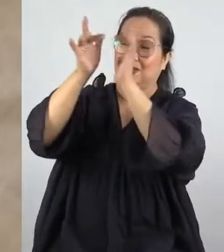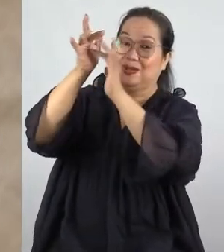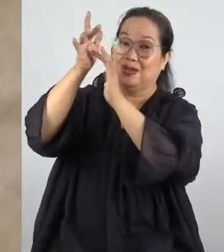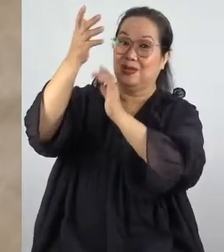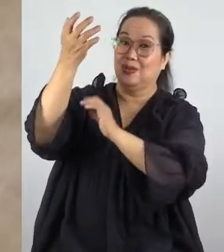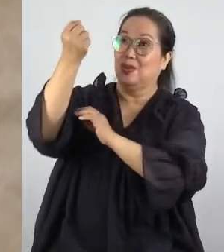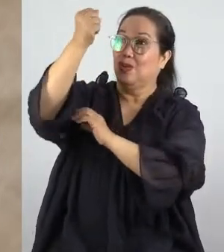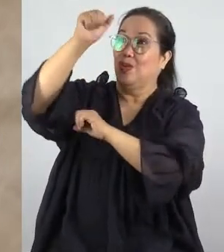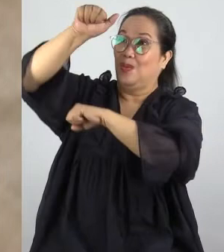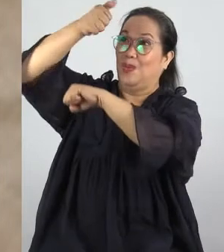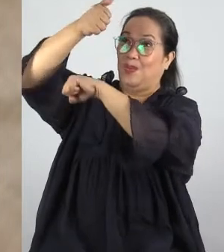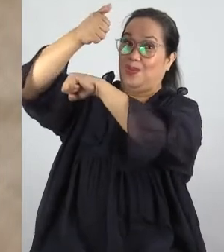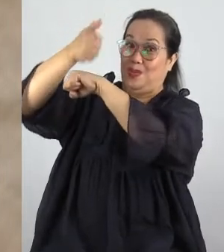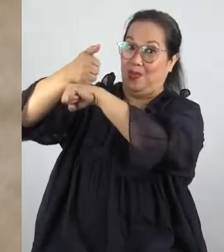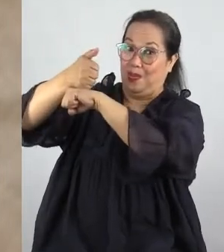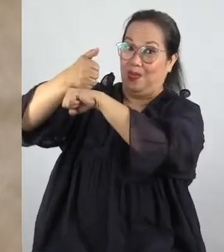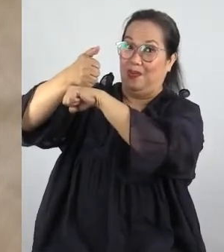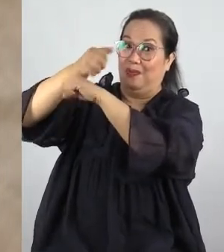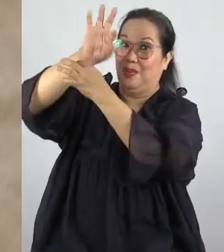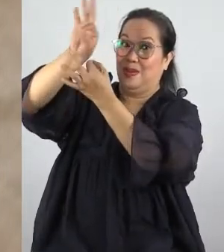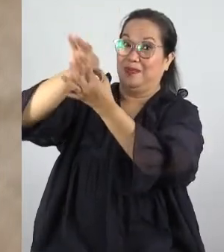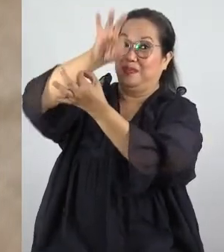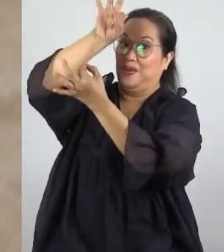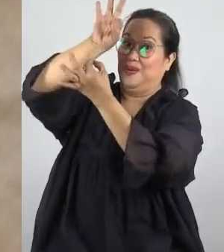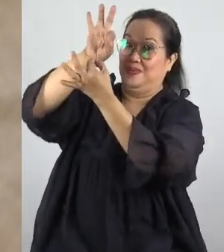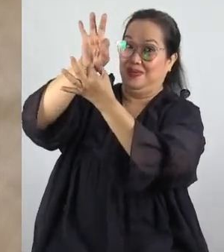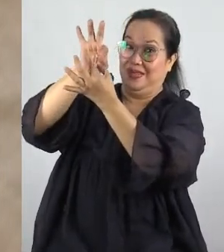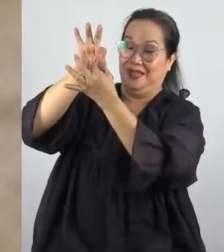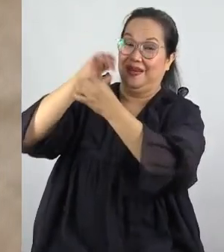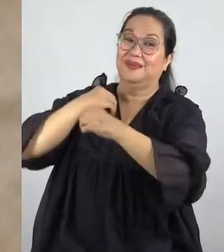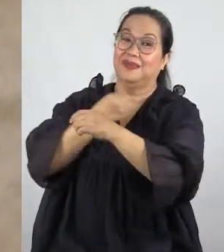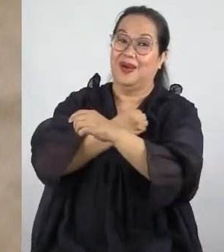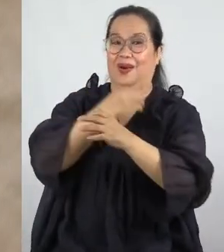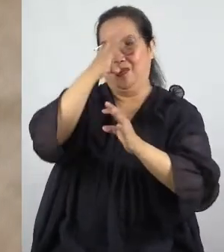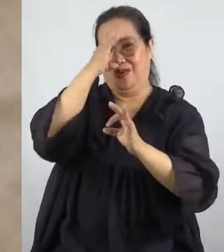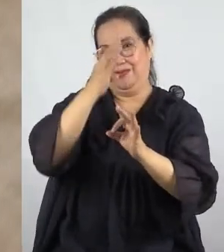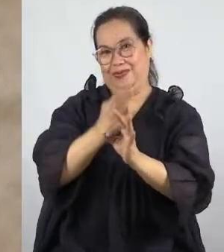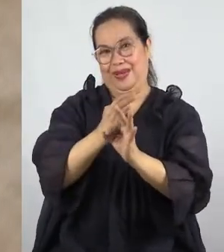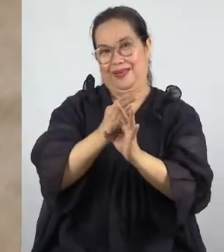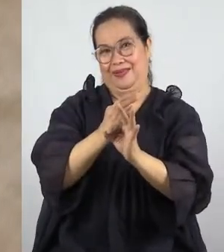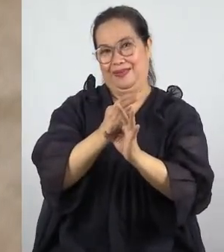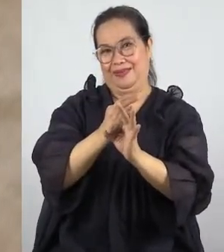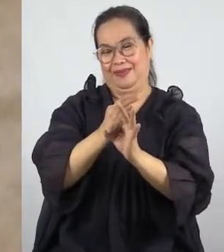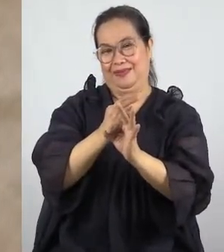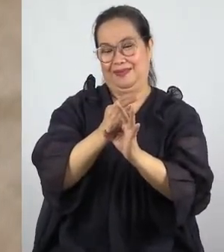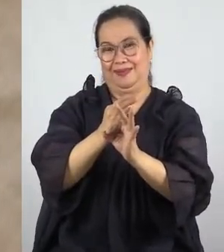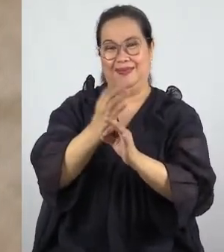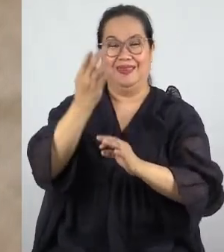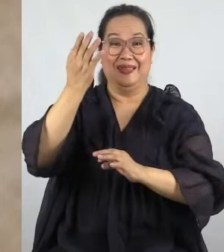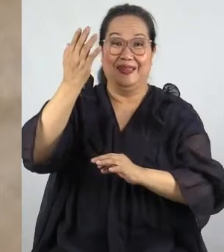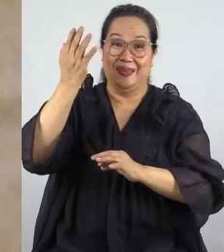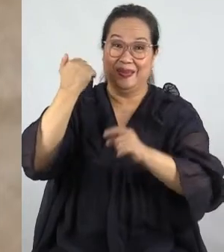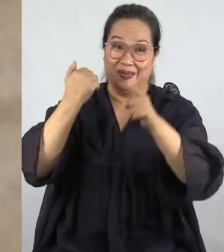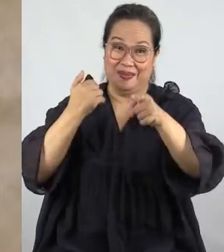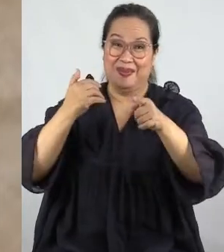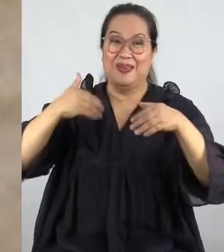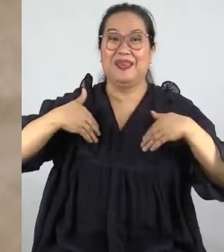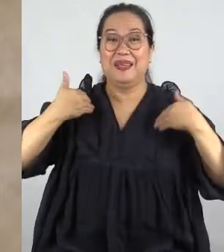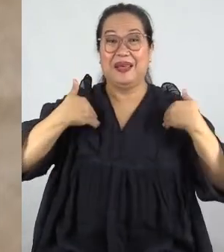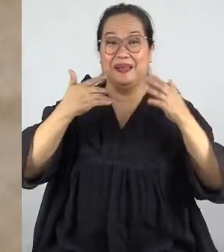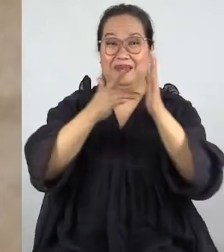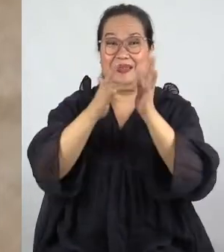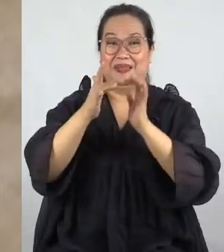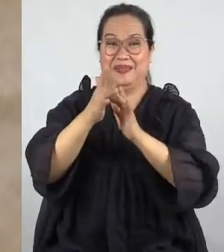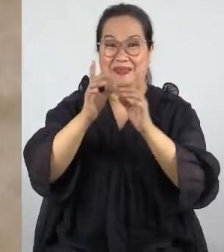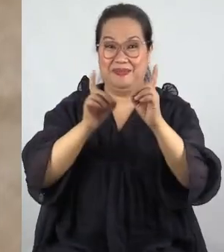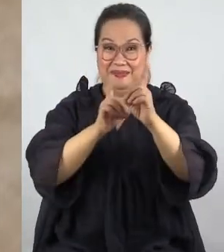the founder and perfecter of our faith. Nung ako po ay batang Kristiyano, yung pong